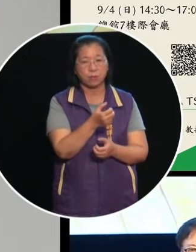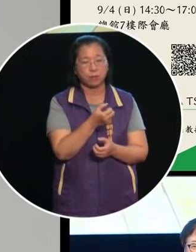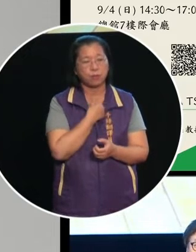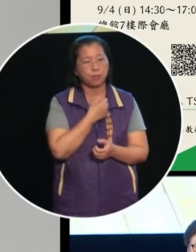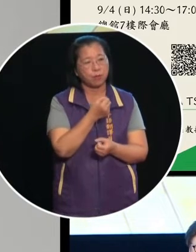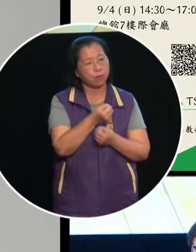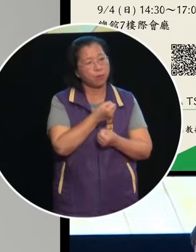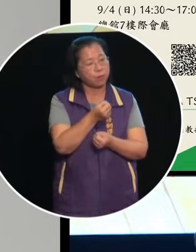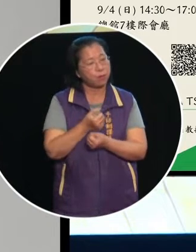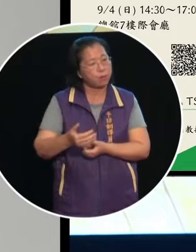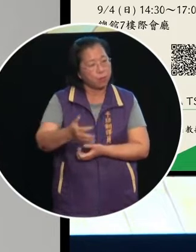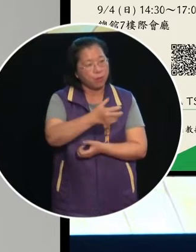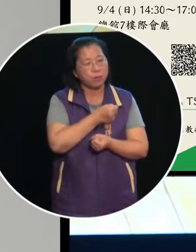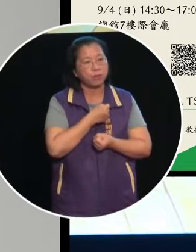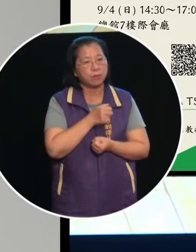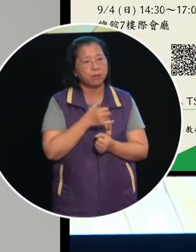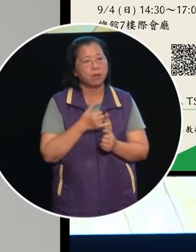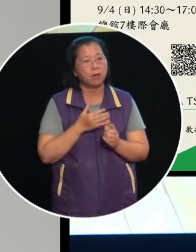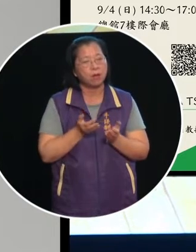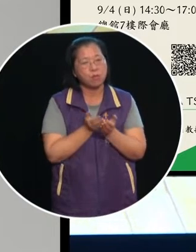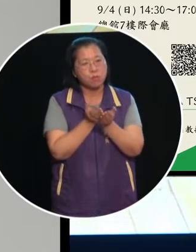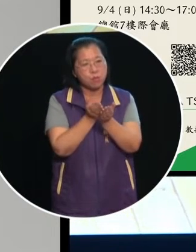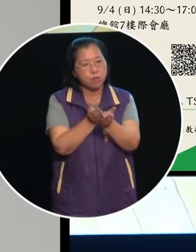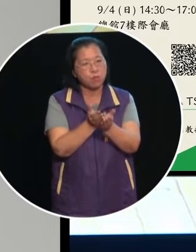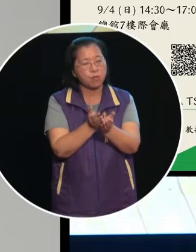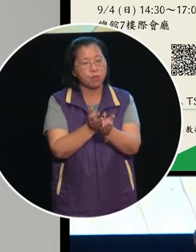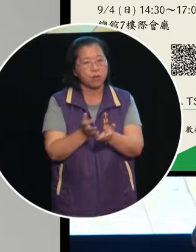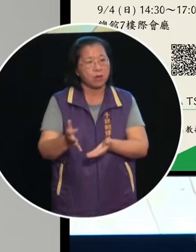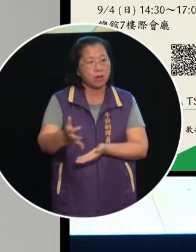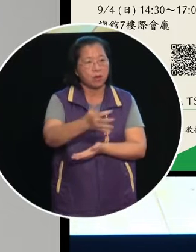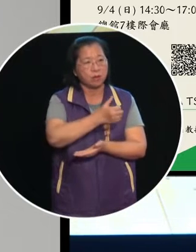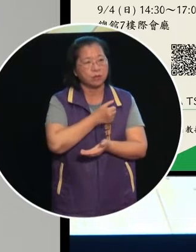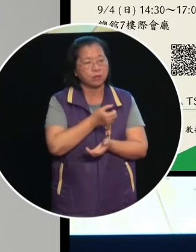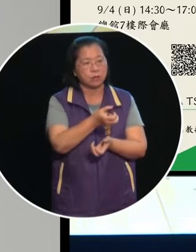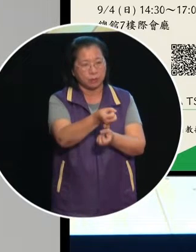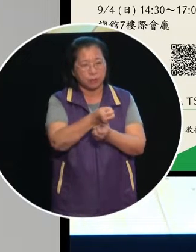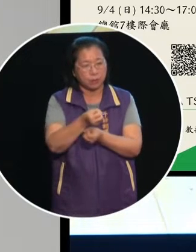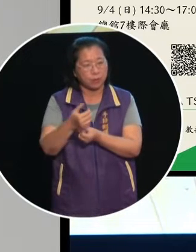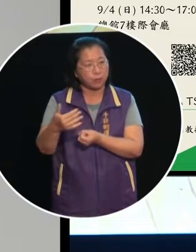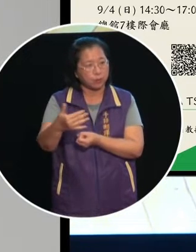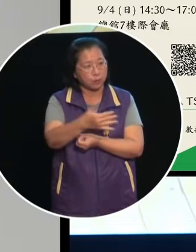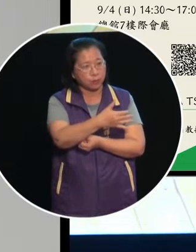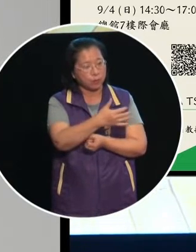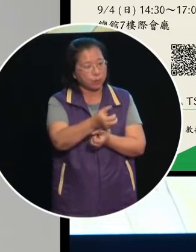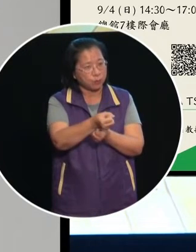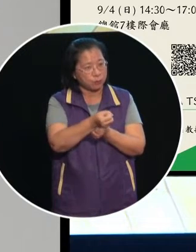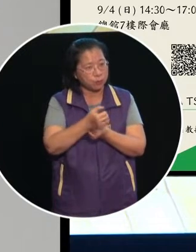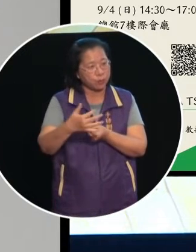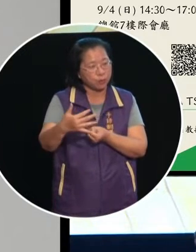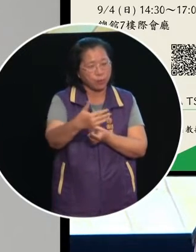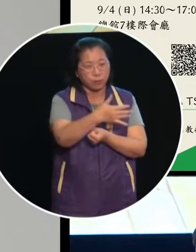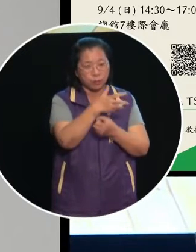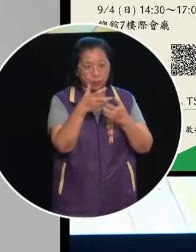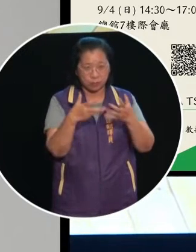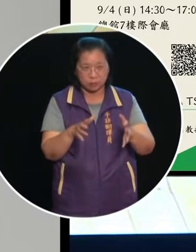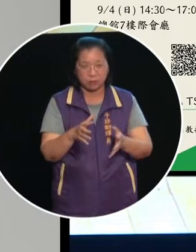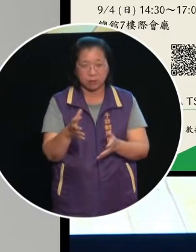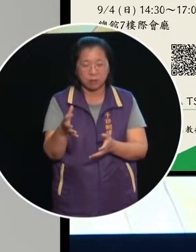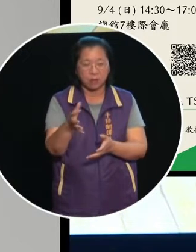海去抓鱼，那个记者问他你现在怎么可以出海？不过他说今天鱼很多，一定要